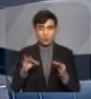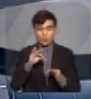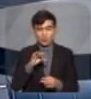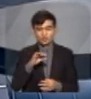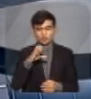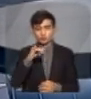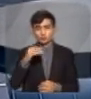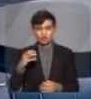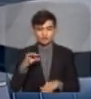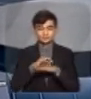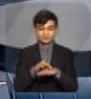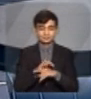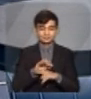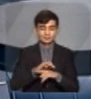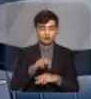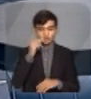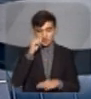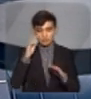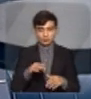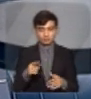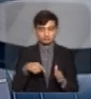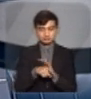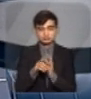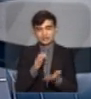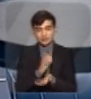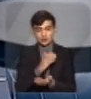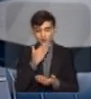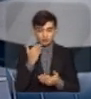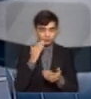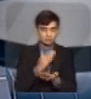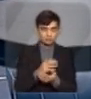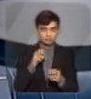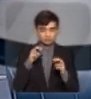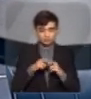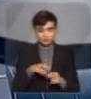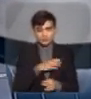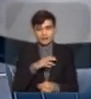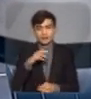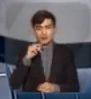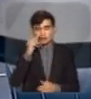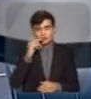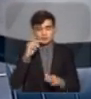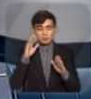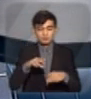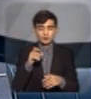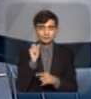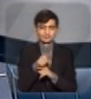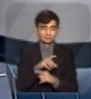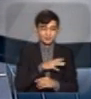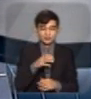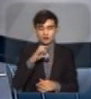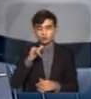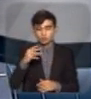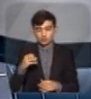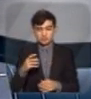доставке суши сняли на видео в Шымкенте. Клиенты, заказав японское блюдо, почувствовали, что оно не свежее. Ну а придя с